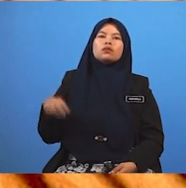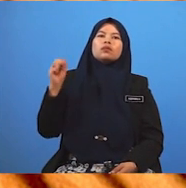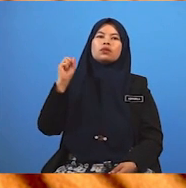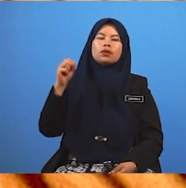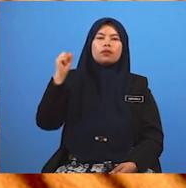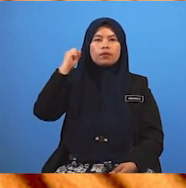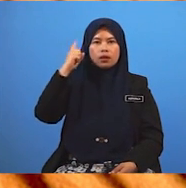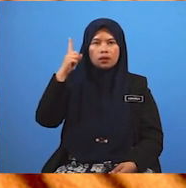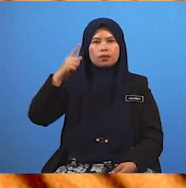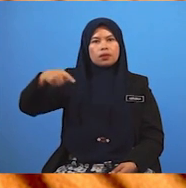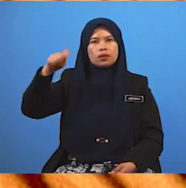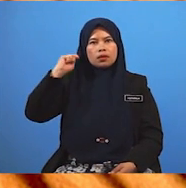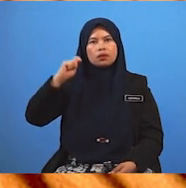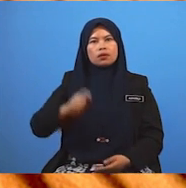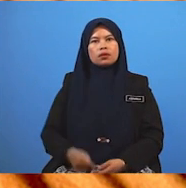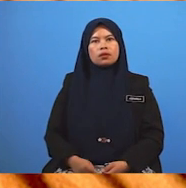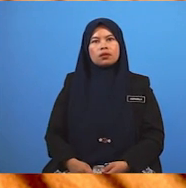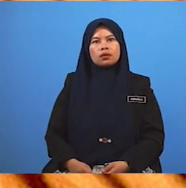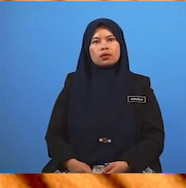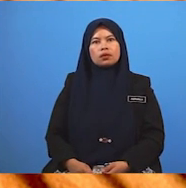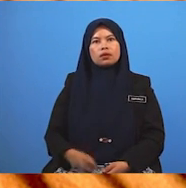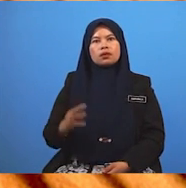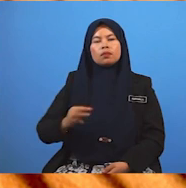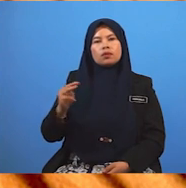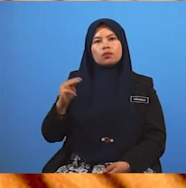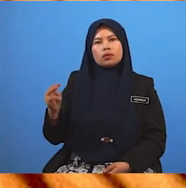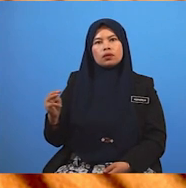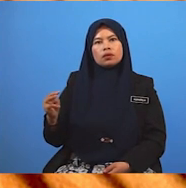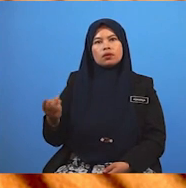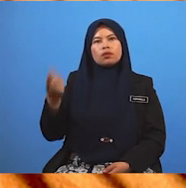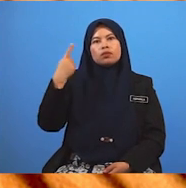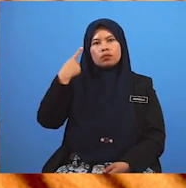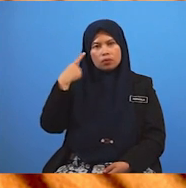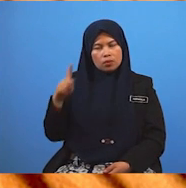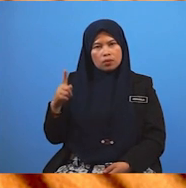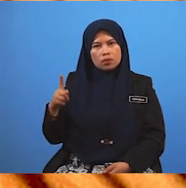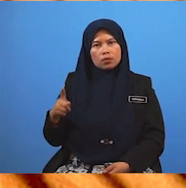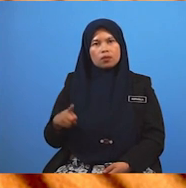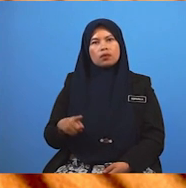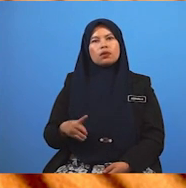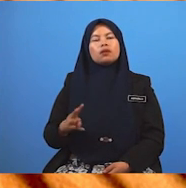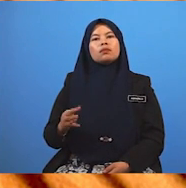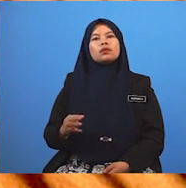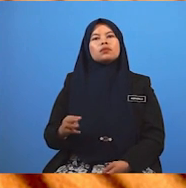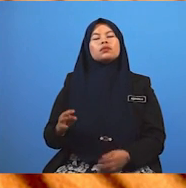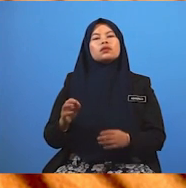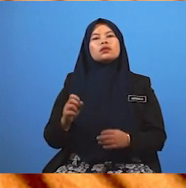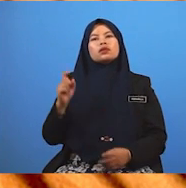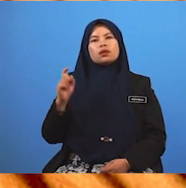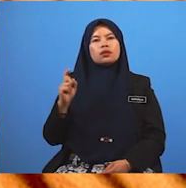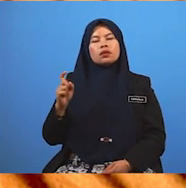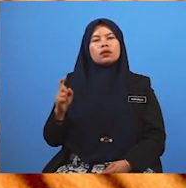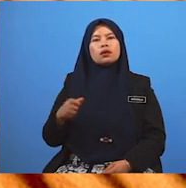Murid-murid yang dikasihi sekalian, untuk memastikan anda memahami keseluruhan topik yang kita pelajari hari